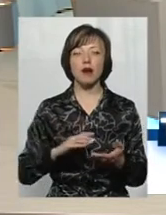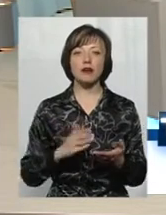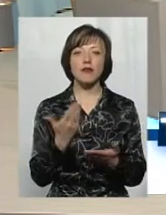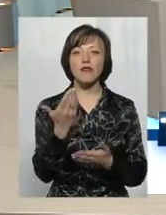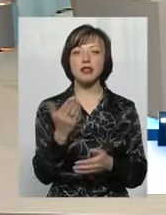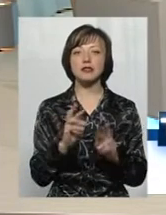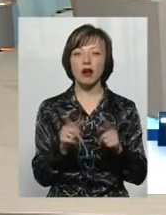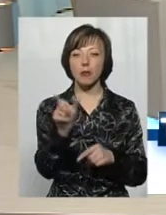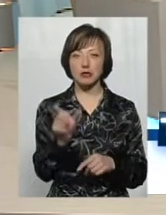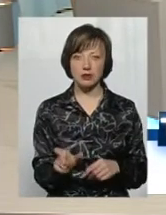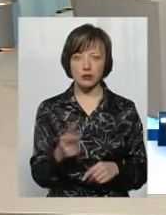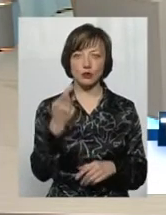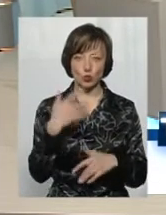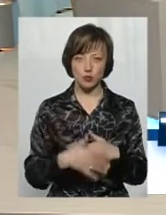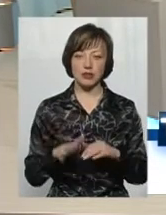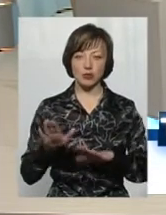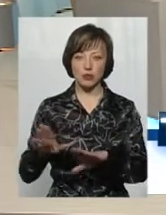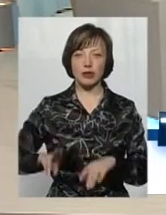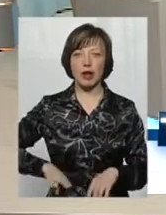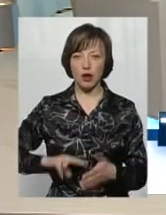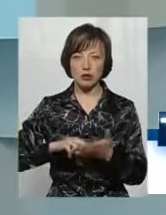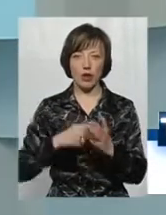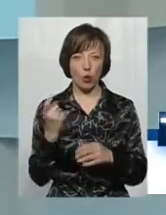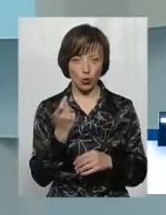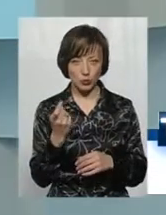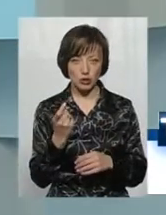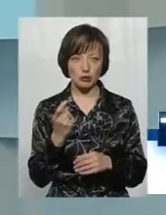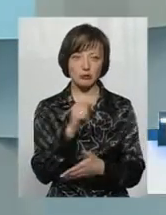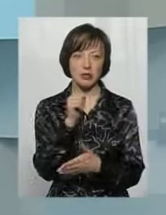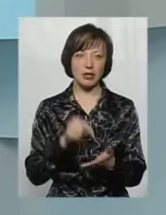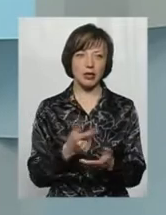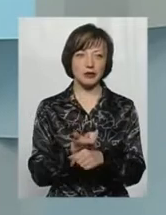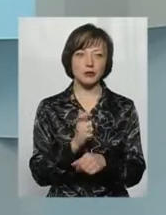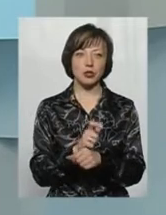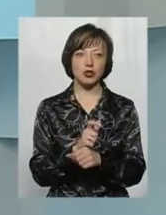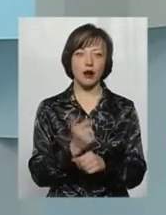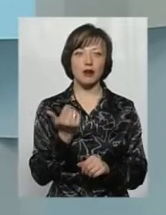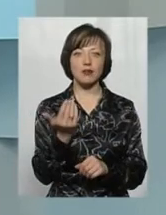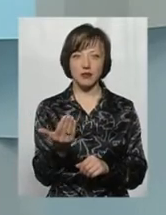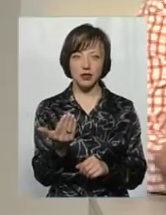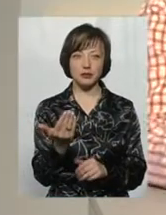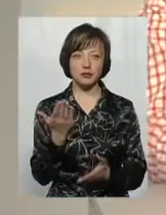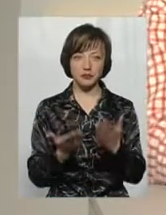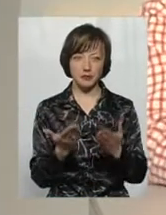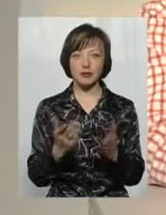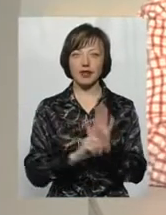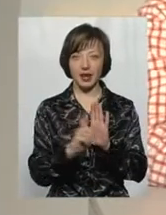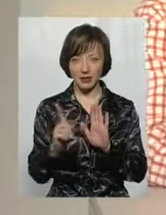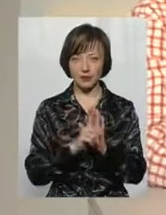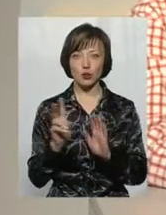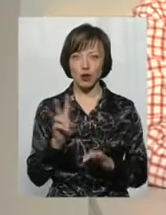вас як пасажира за те, я розумію, що ви заступник директора з економіки, так? Економічне питання більше. От ви ж, мабуть, їздите в своїх